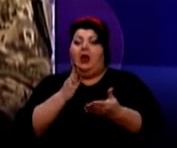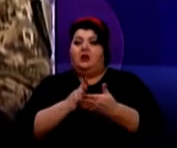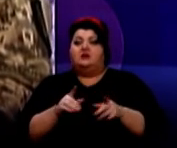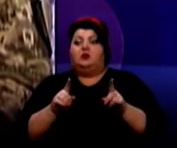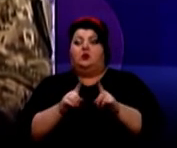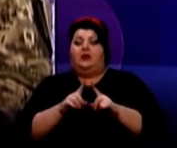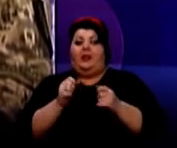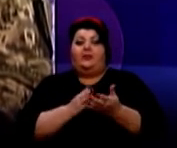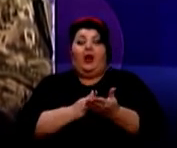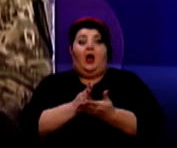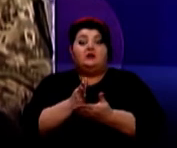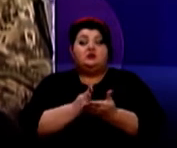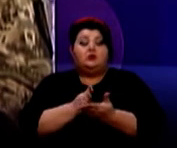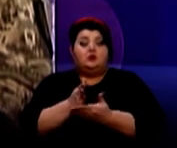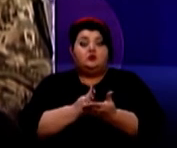що на строкову службу